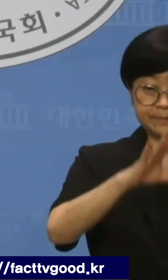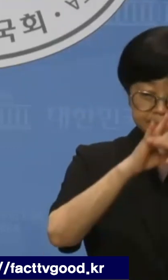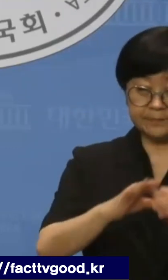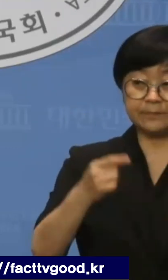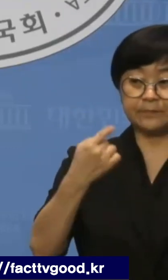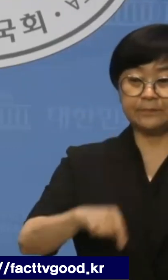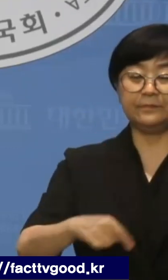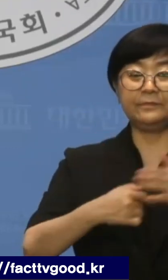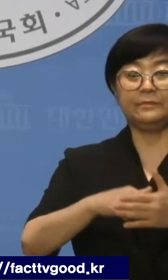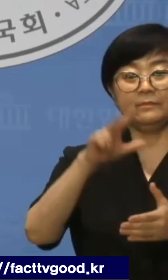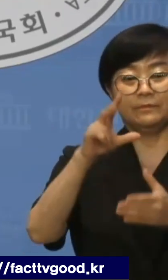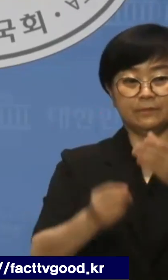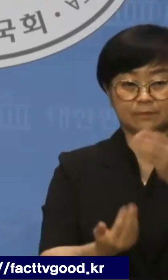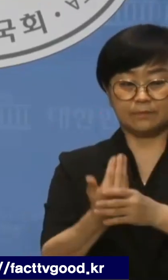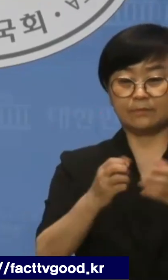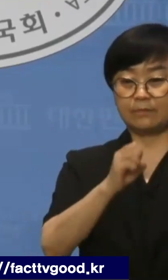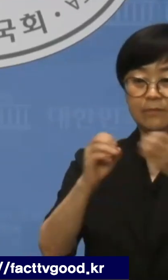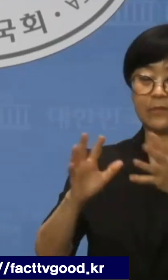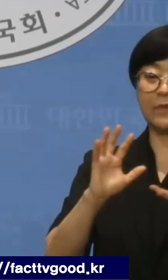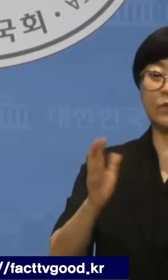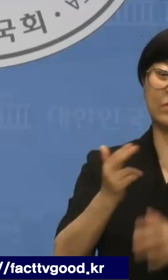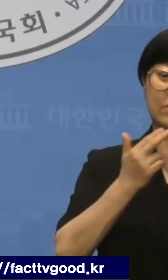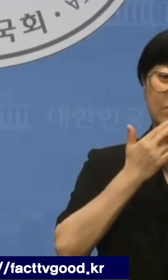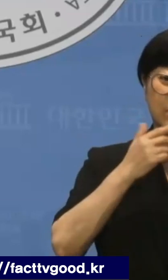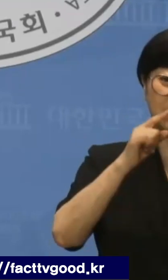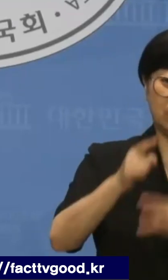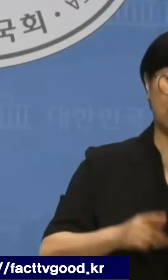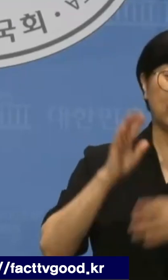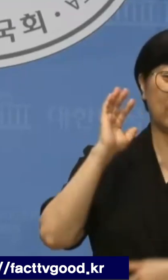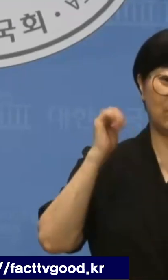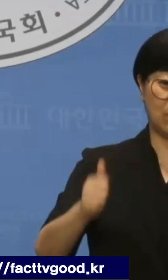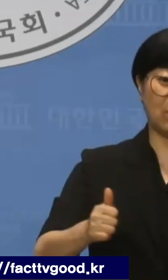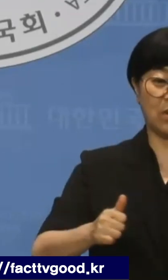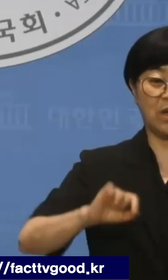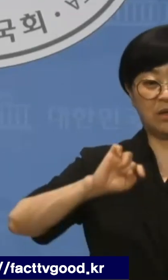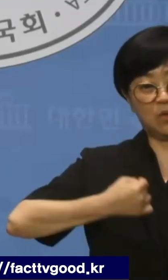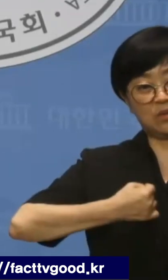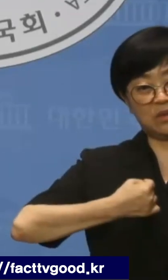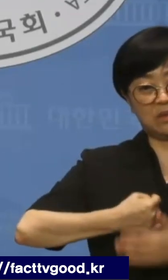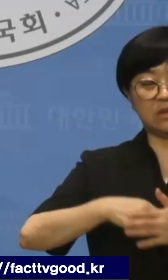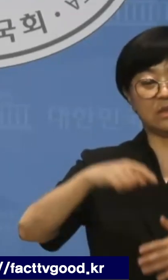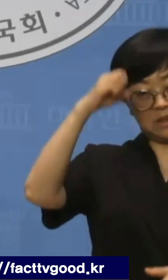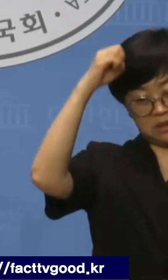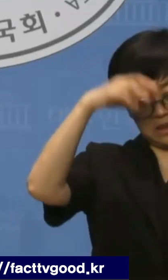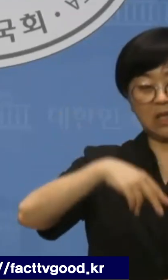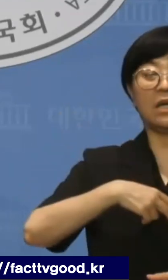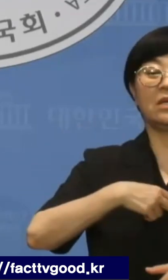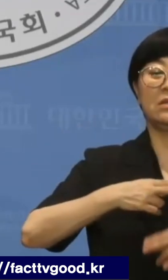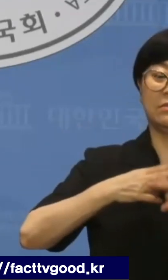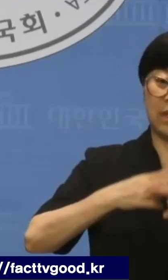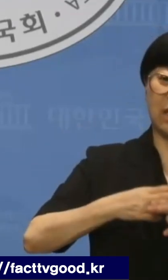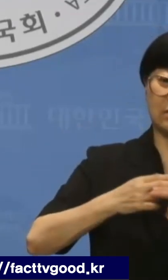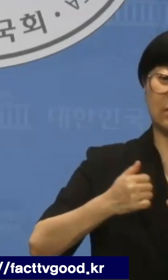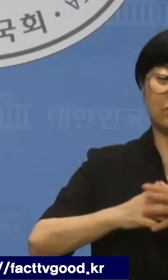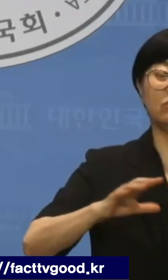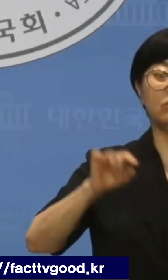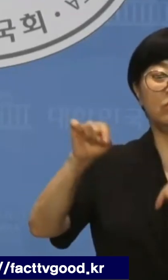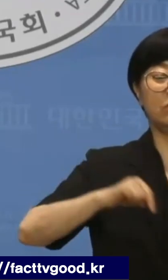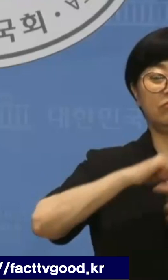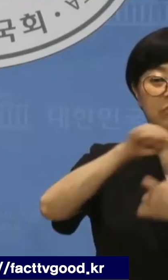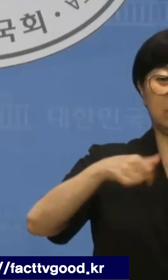계속되는 교육 참사는 대화와 토론이 없는 윤석열 대통령의 독선과 즉흥적인 국정 운영이 낳은